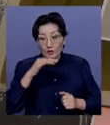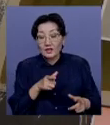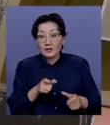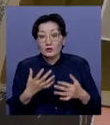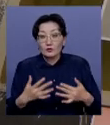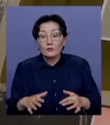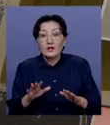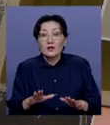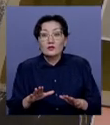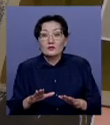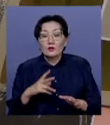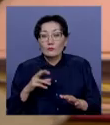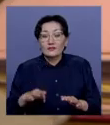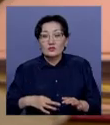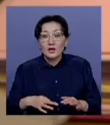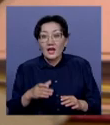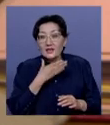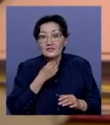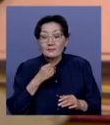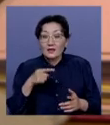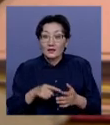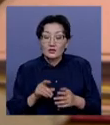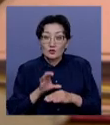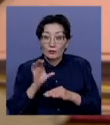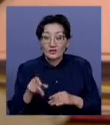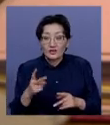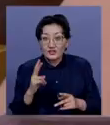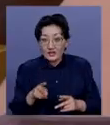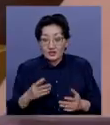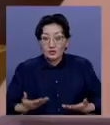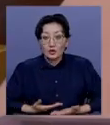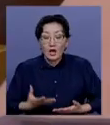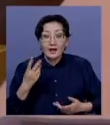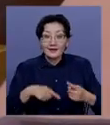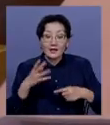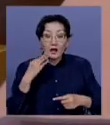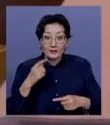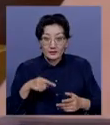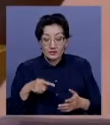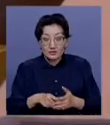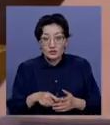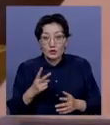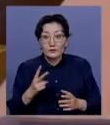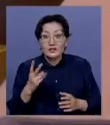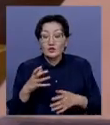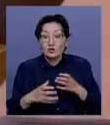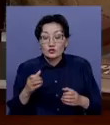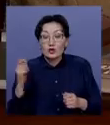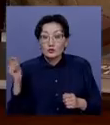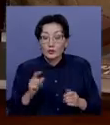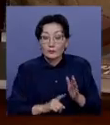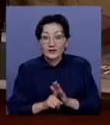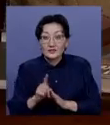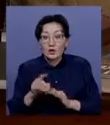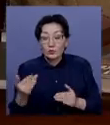атылғаннан кейін тек тұлдардың ұрпақтары Семейге айдалады. Ол жақта 2 жылдай тұрып қайта Алматыға оралады. Бірақ 2-ші дүниежүзілік соғыс басталып,